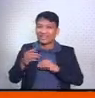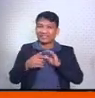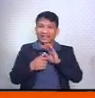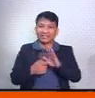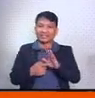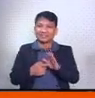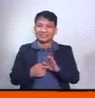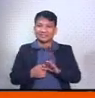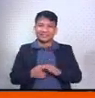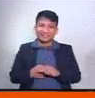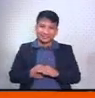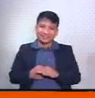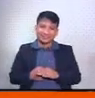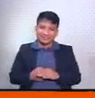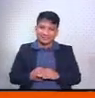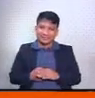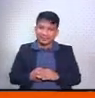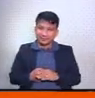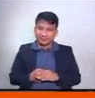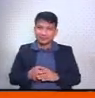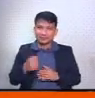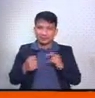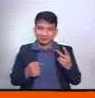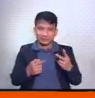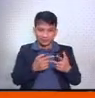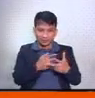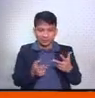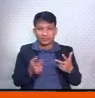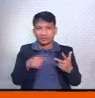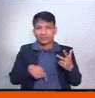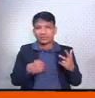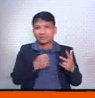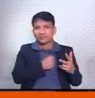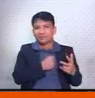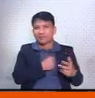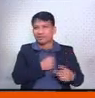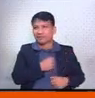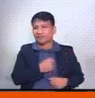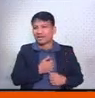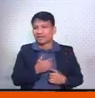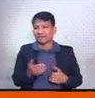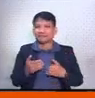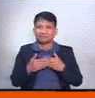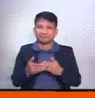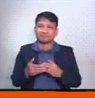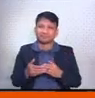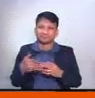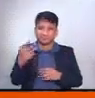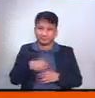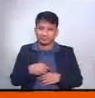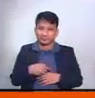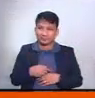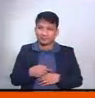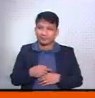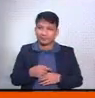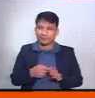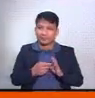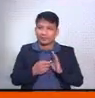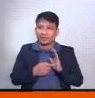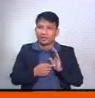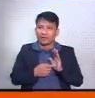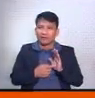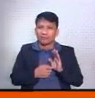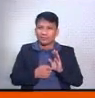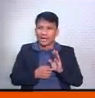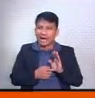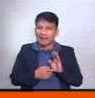mga dalawa pa o tatlong gwardiya. Bali tatlo po, sir. Sir Sunny. Ano pong pangalan? Yung Ibrahim na si Salik